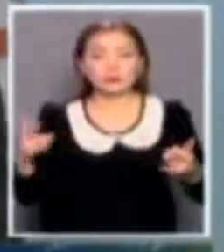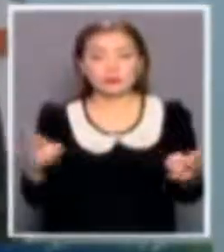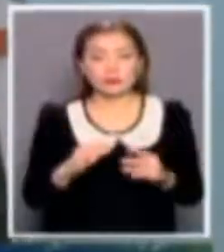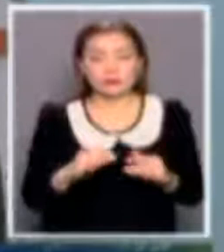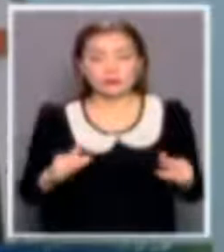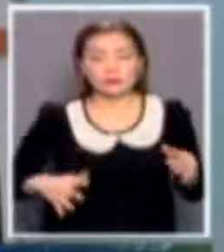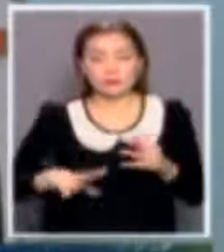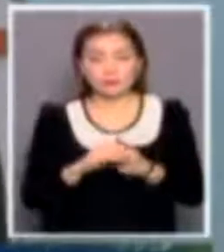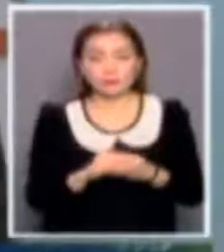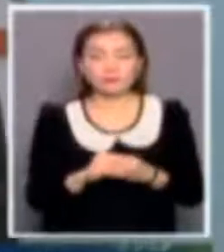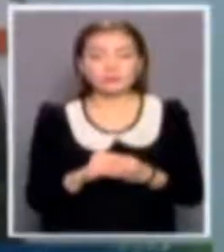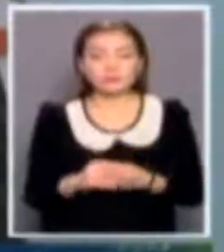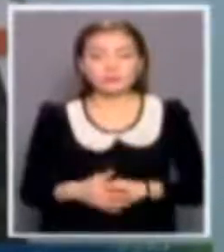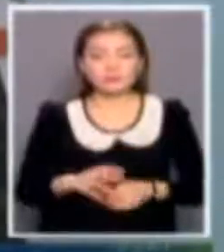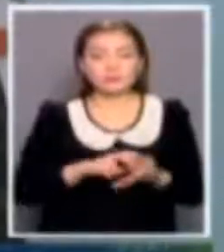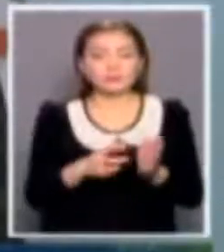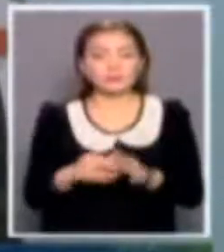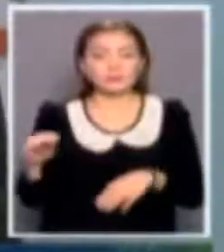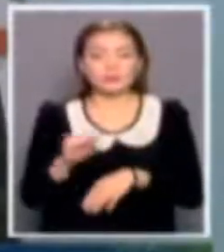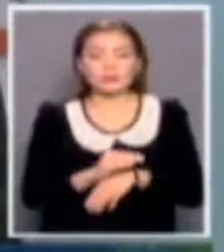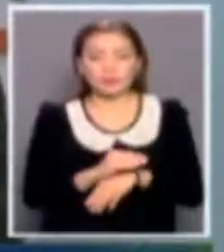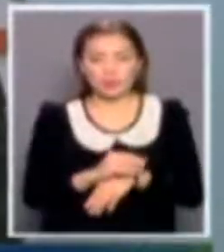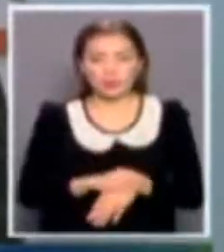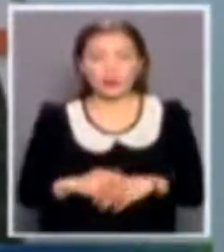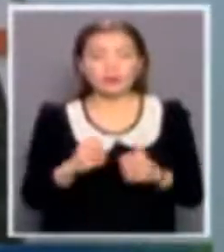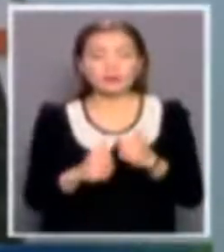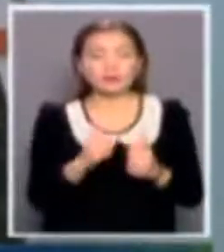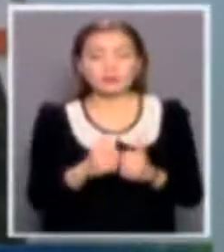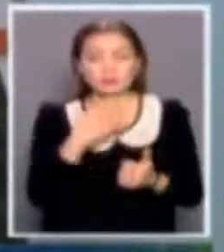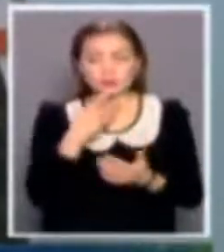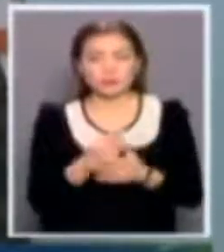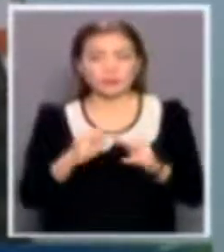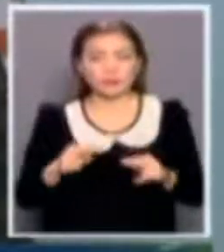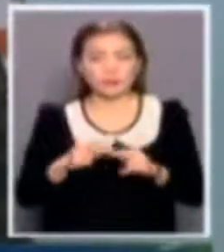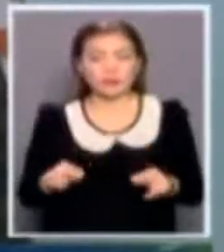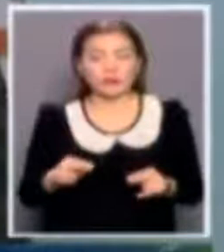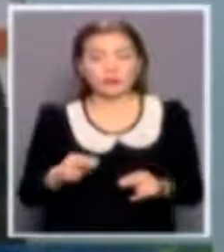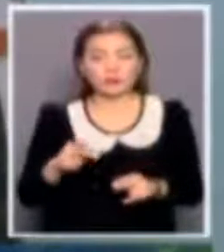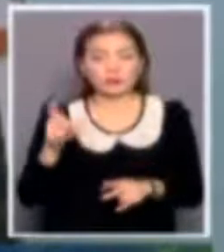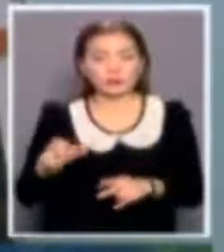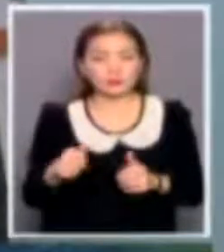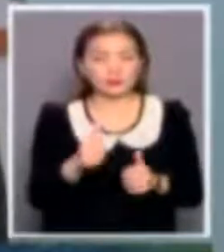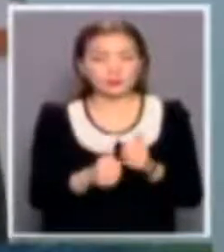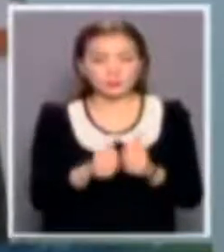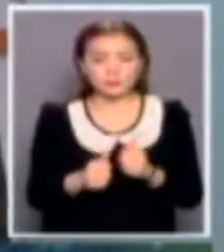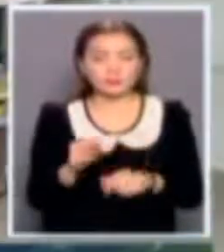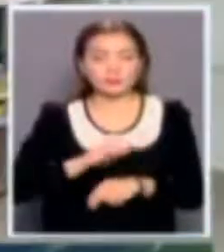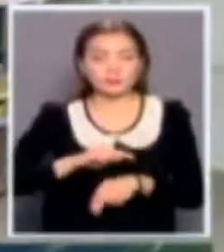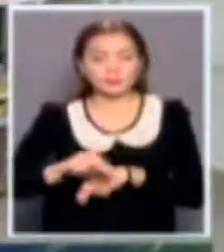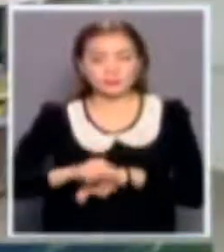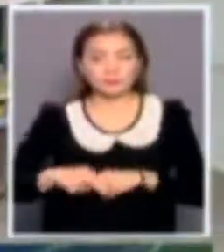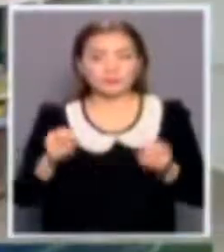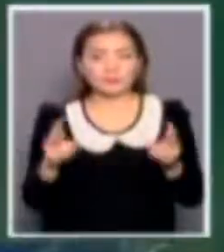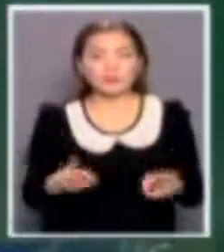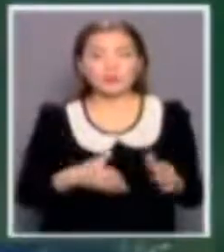ететін балаларымыздың қасында, бұл кабинеттің тағы бір ерекшелігі, әр баланың қасында өзінің педагог ассистент болады. Яғни со баламен жұмыс жасайтын